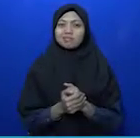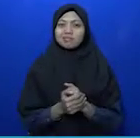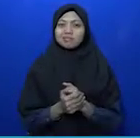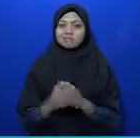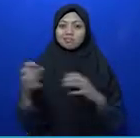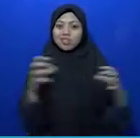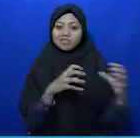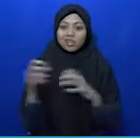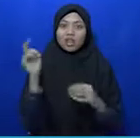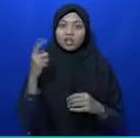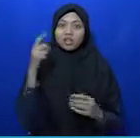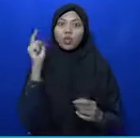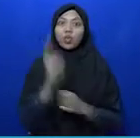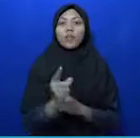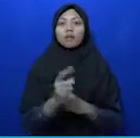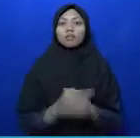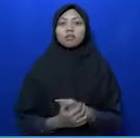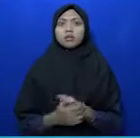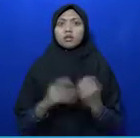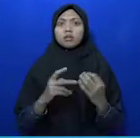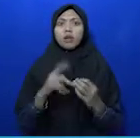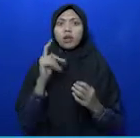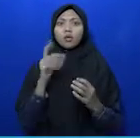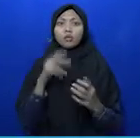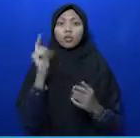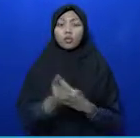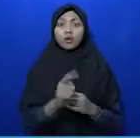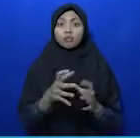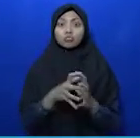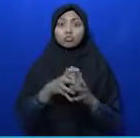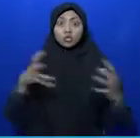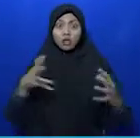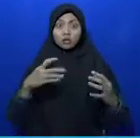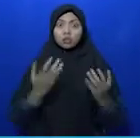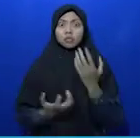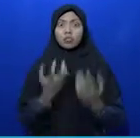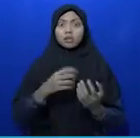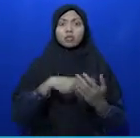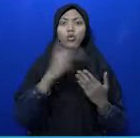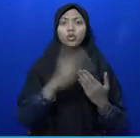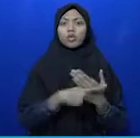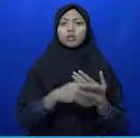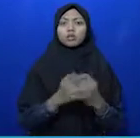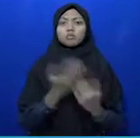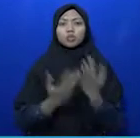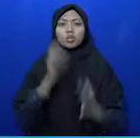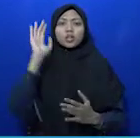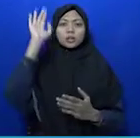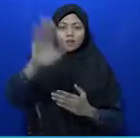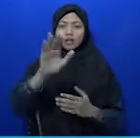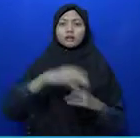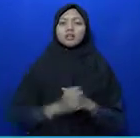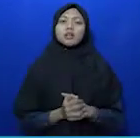kita dihukum. Hukumannya lebih besar daripada proyeknya. Jadi kan wasting time. Nah, saya rasa ke depan ini